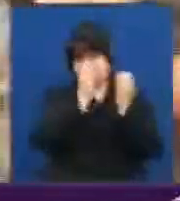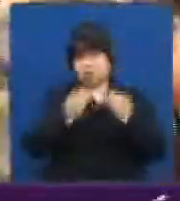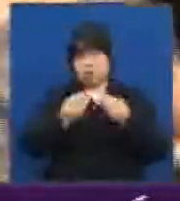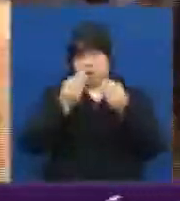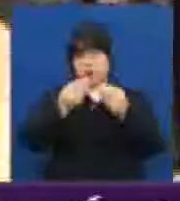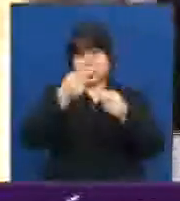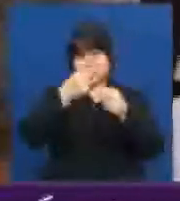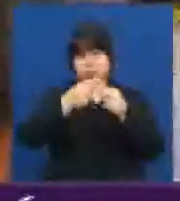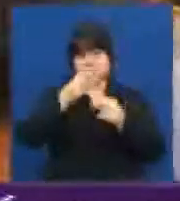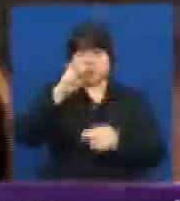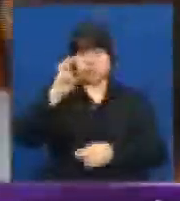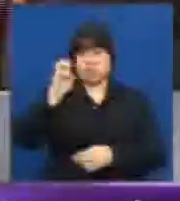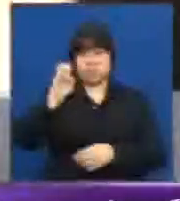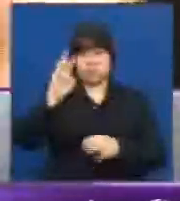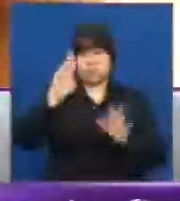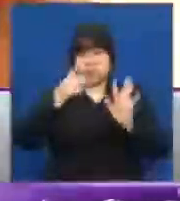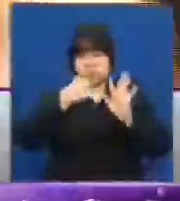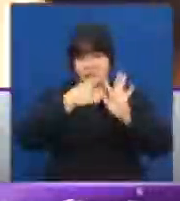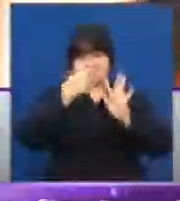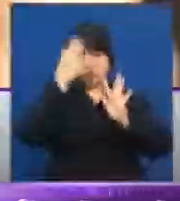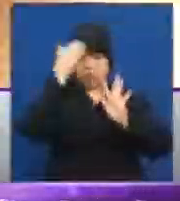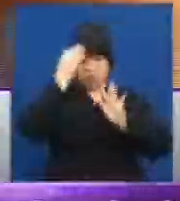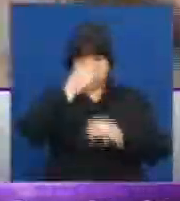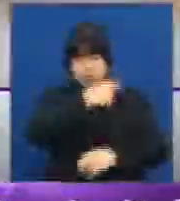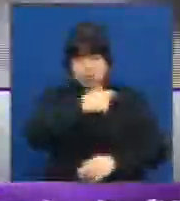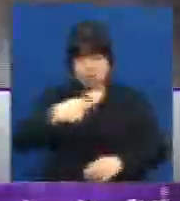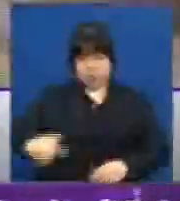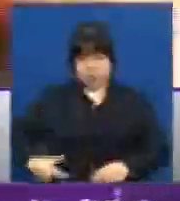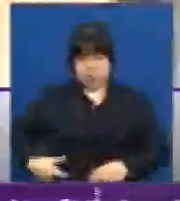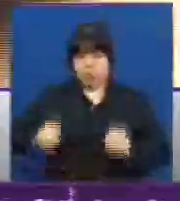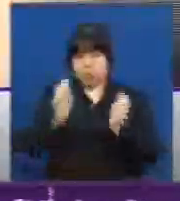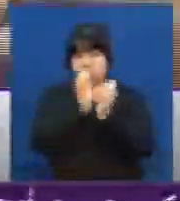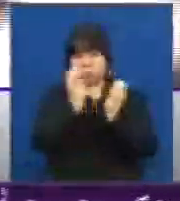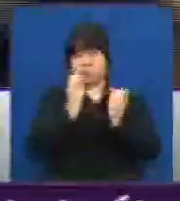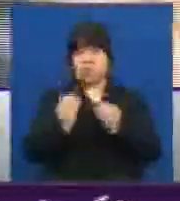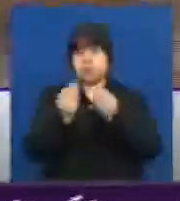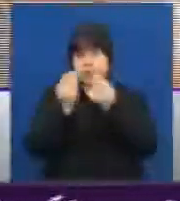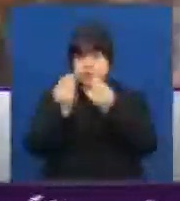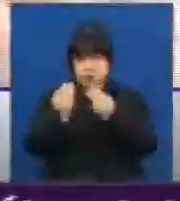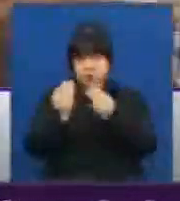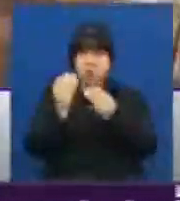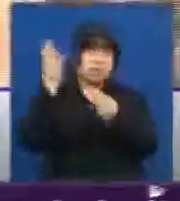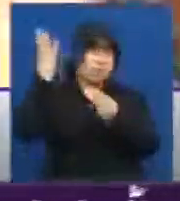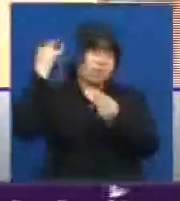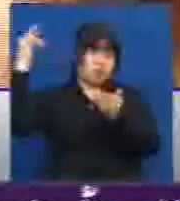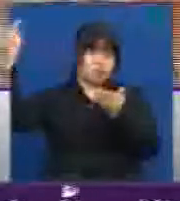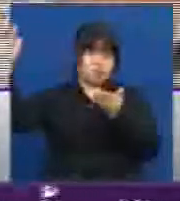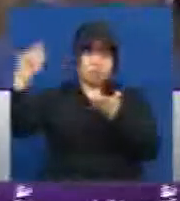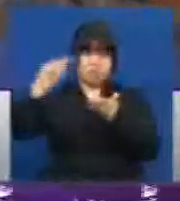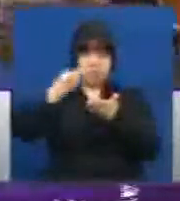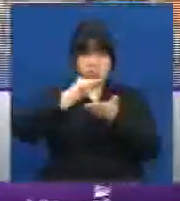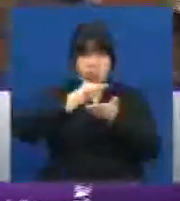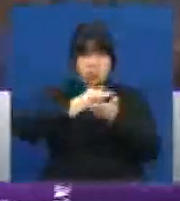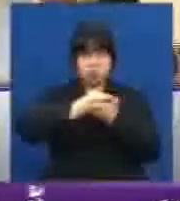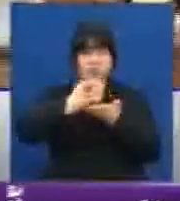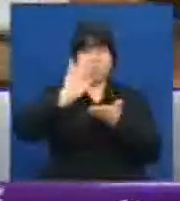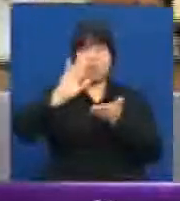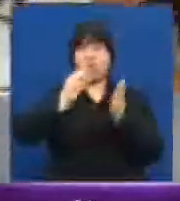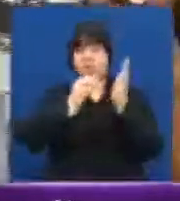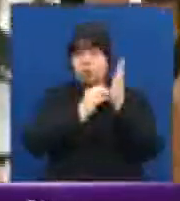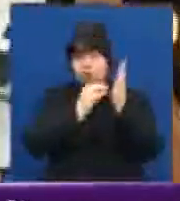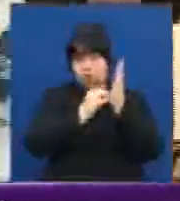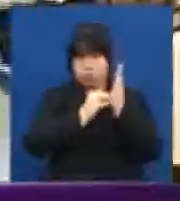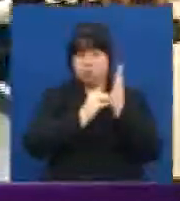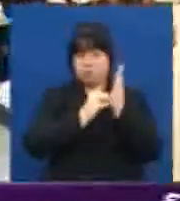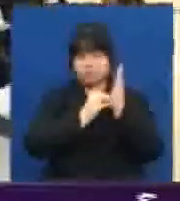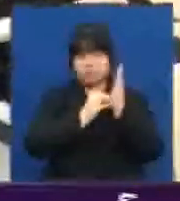คิดเนื่องจากได้รับพระราชทานอภัยโทษเมื่อวานนี้นะคะในเวลาเดินทางกลับมาถึงประเทศไทยค่ะโดยเครื่องบินของสายการบินบางกอกแอร์